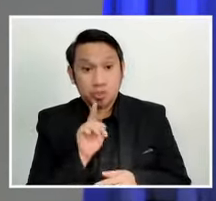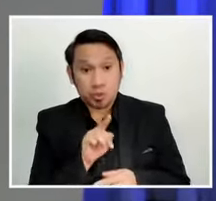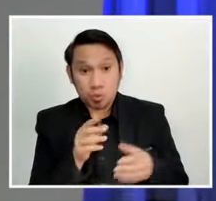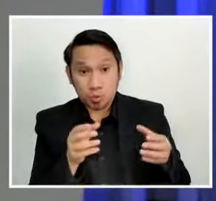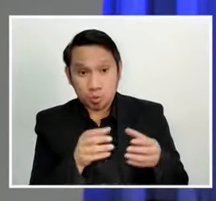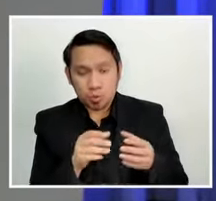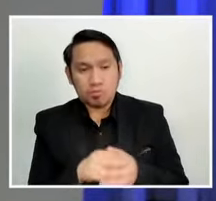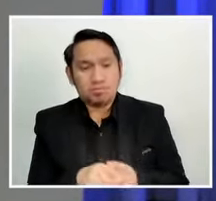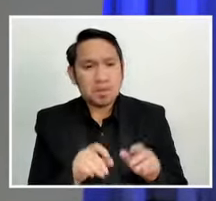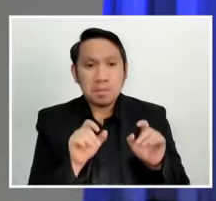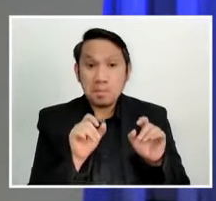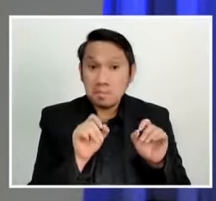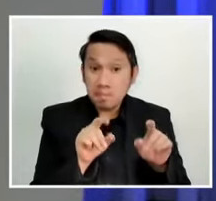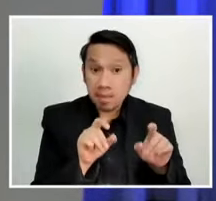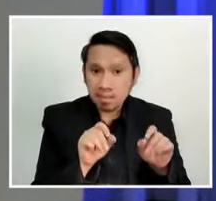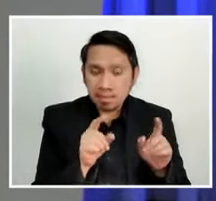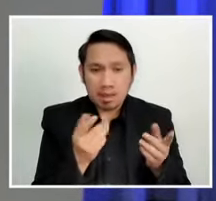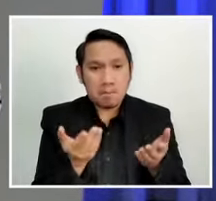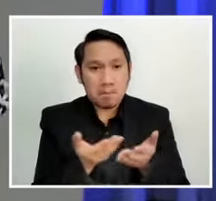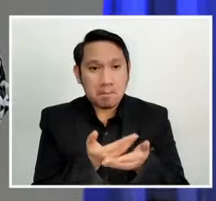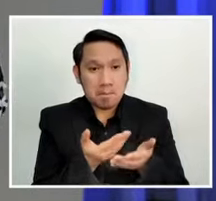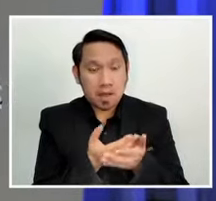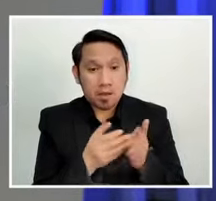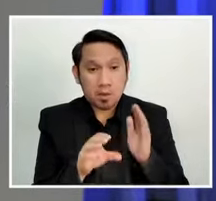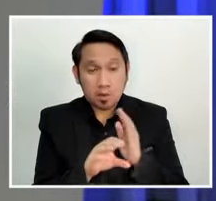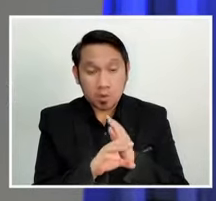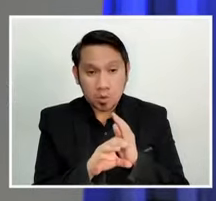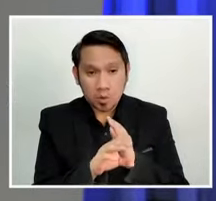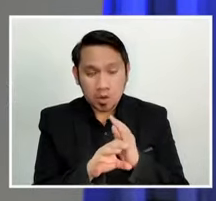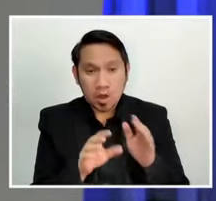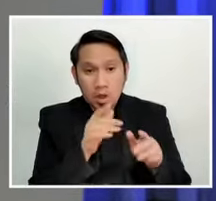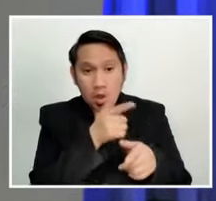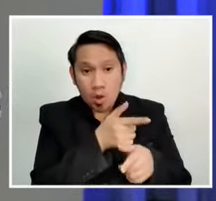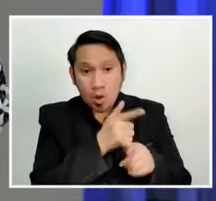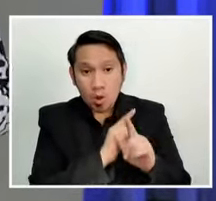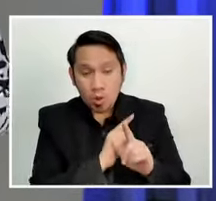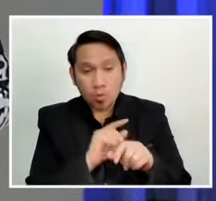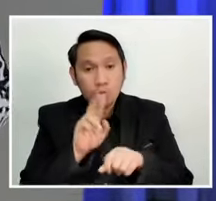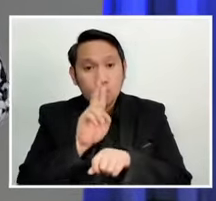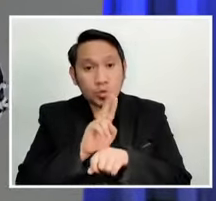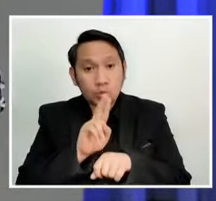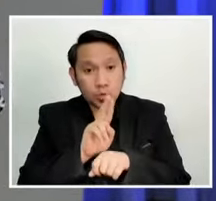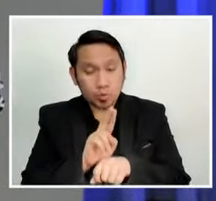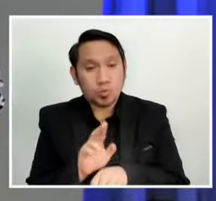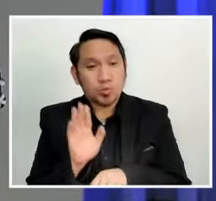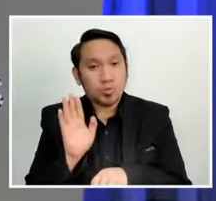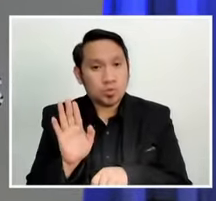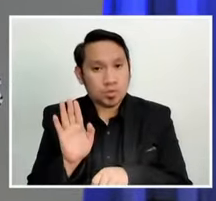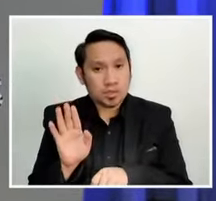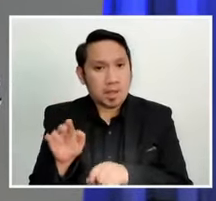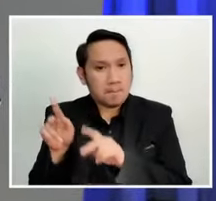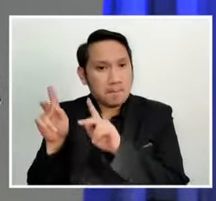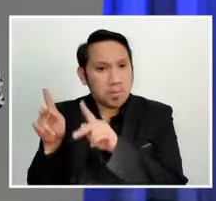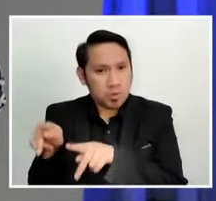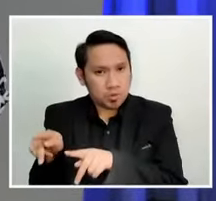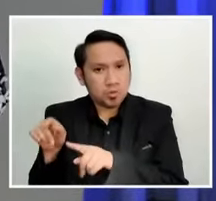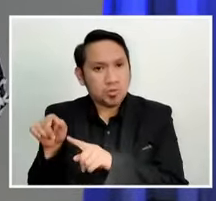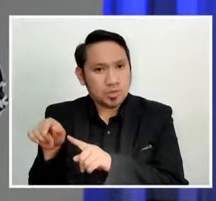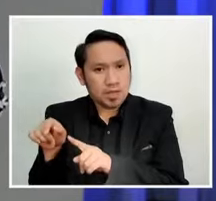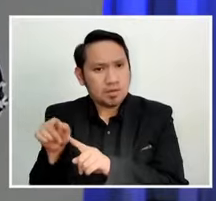bagong sasakyan na iniloan gamit ang pangalan ng kanilang biktima.